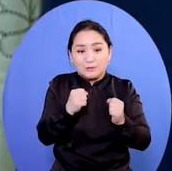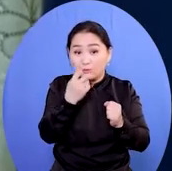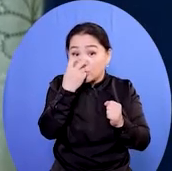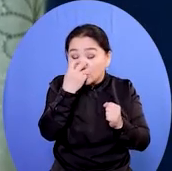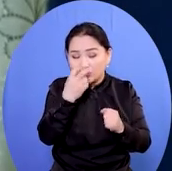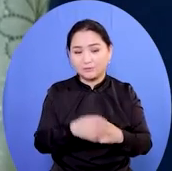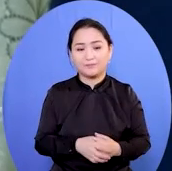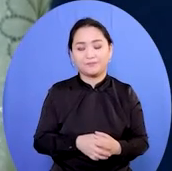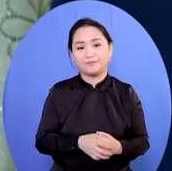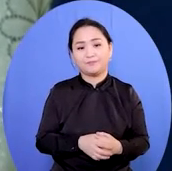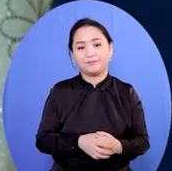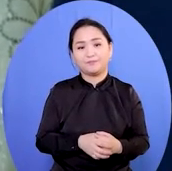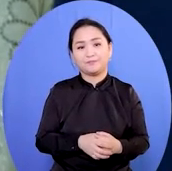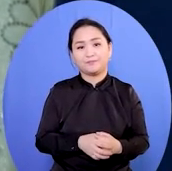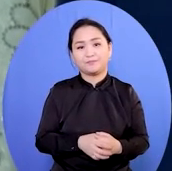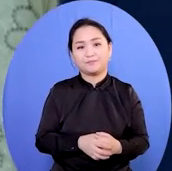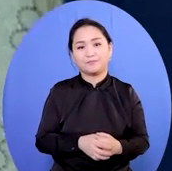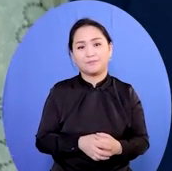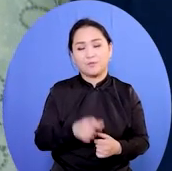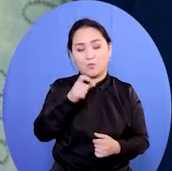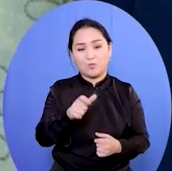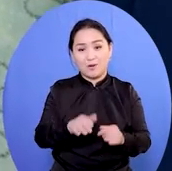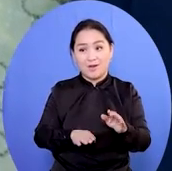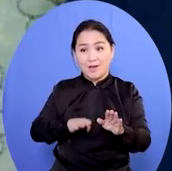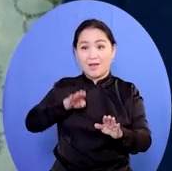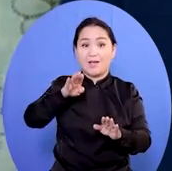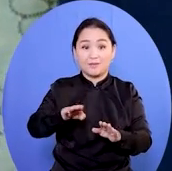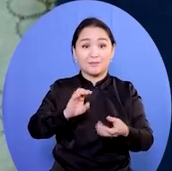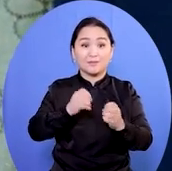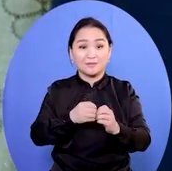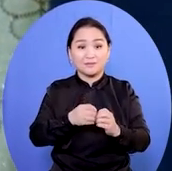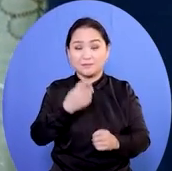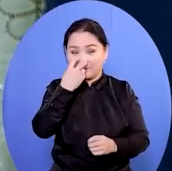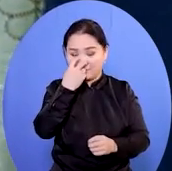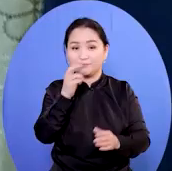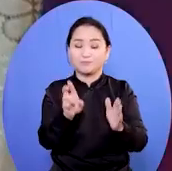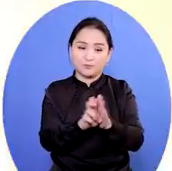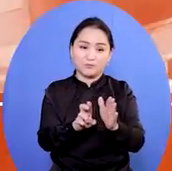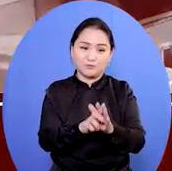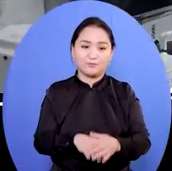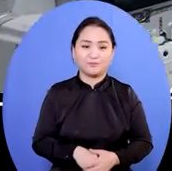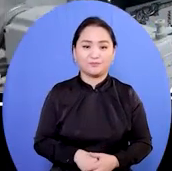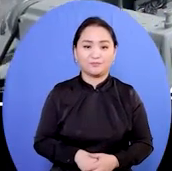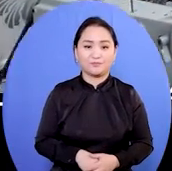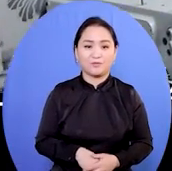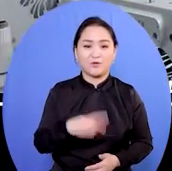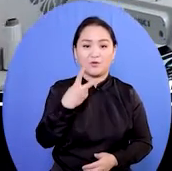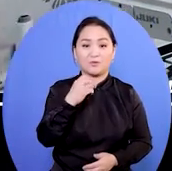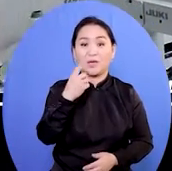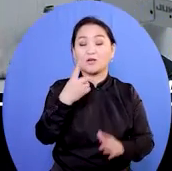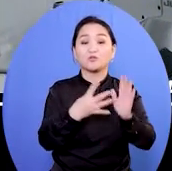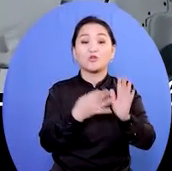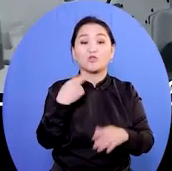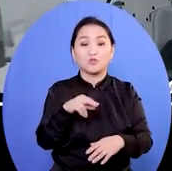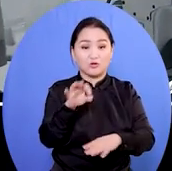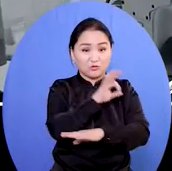үзэрээ үнэхээр одоо яг ингээ хүн алхам хийснээрээ тэр ингэж олж хард юмаа гэдгийг л Яг нэг одоо 19 онд ингээд